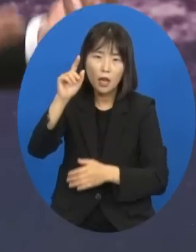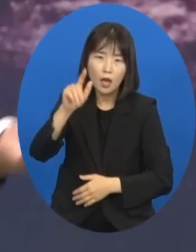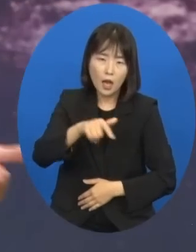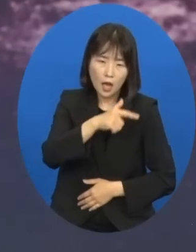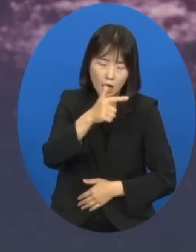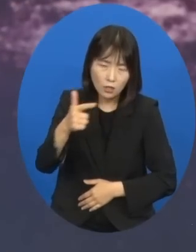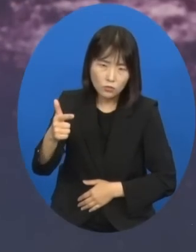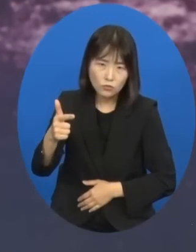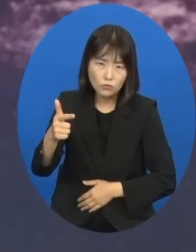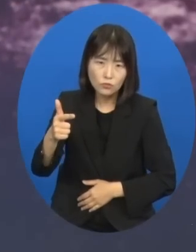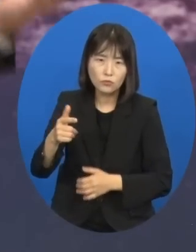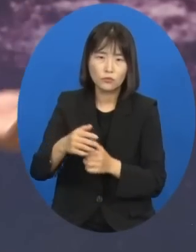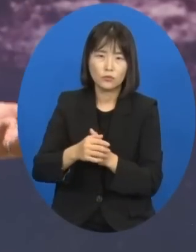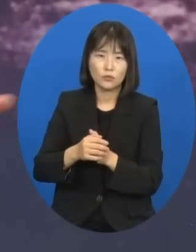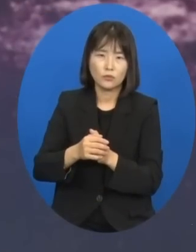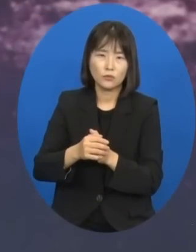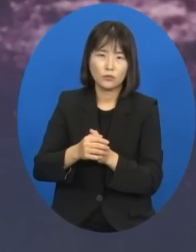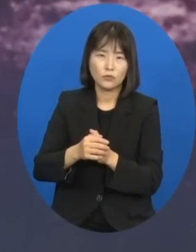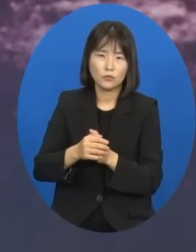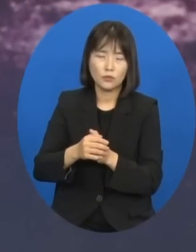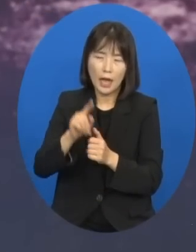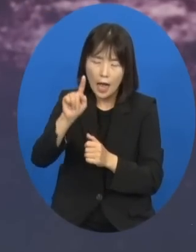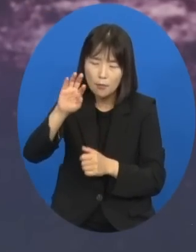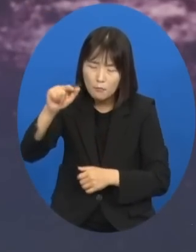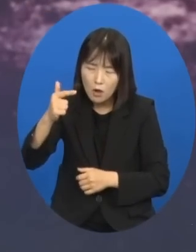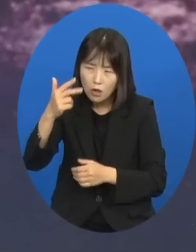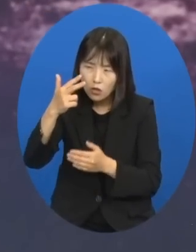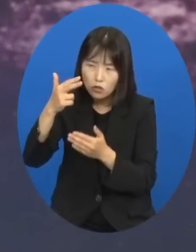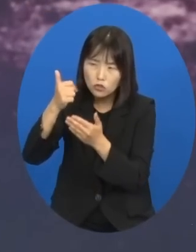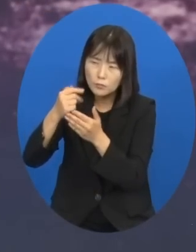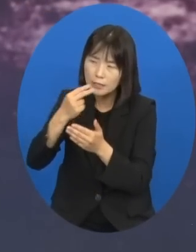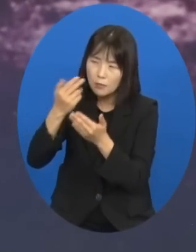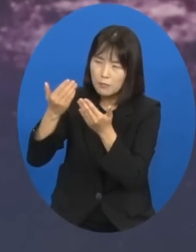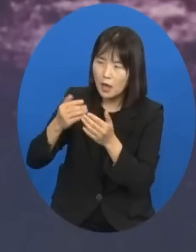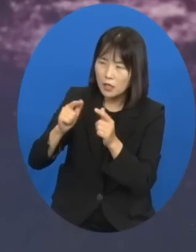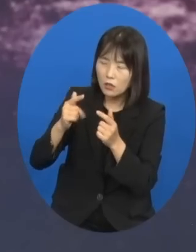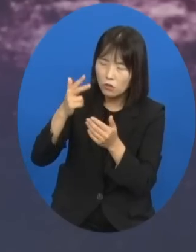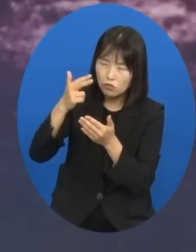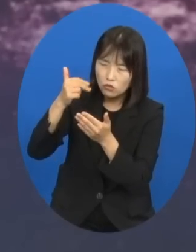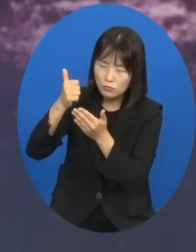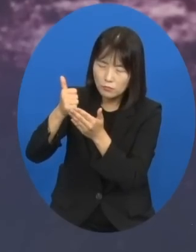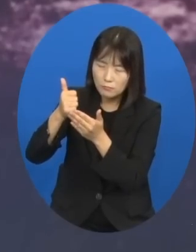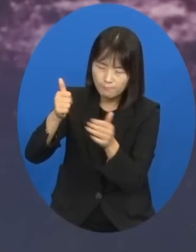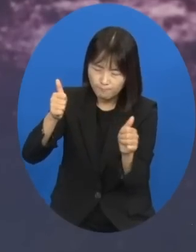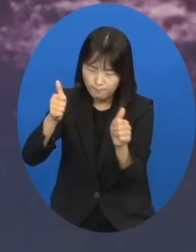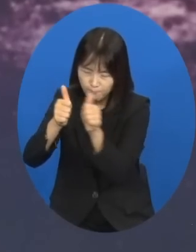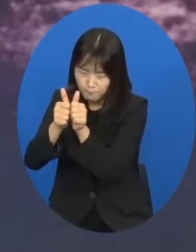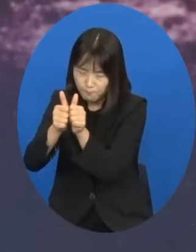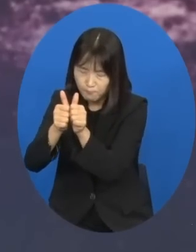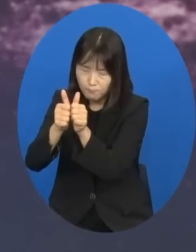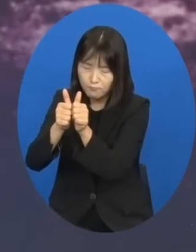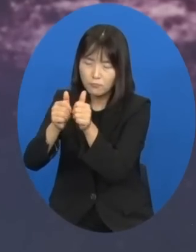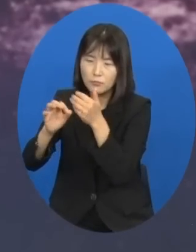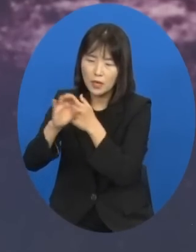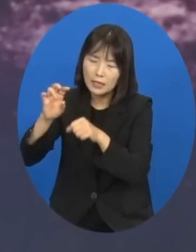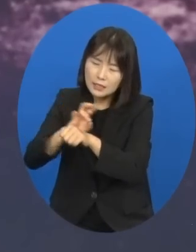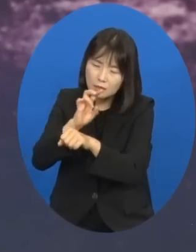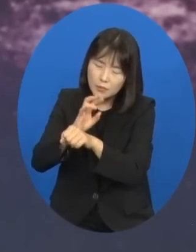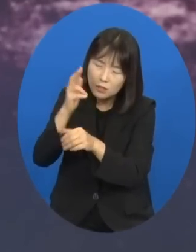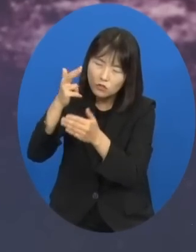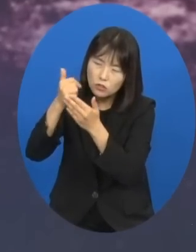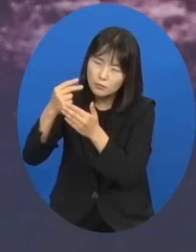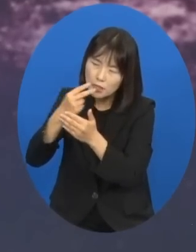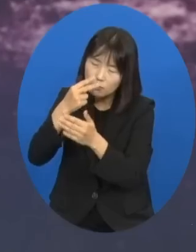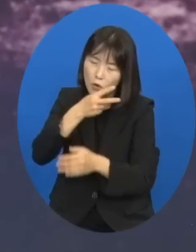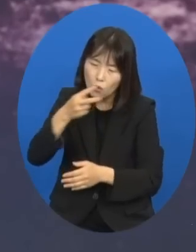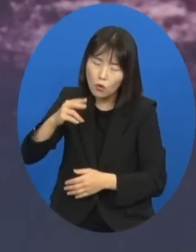번 그의 생명과 수액을 받는 것이 아니라 주 안에 머물러서 붙어 있으면 24시간 그분의 생명이 우리의 생명이